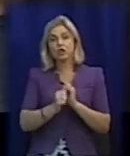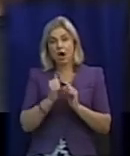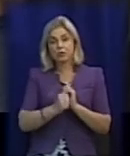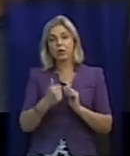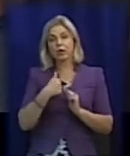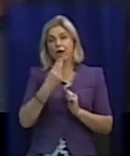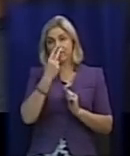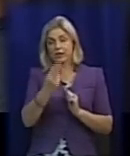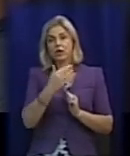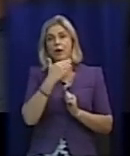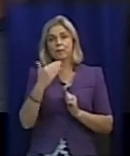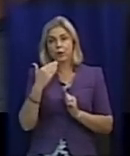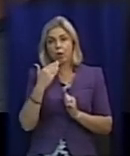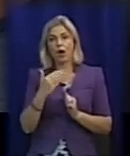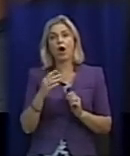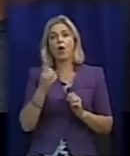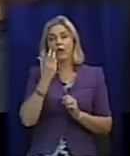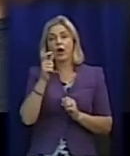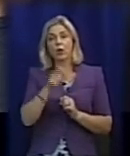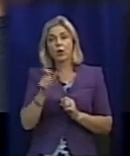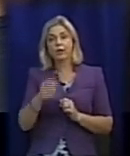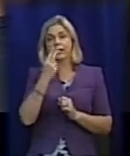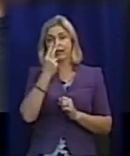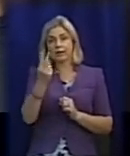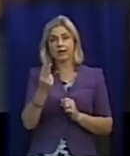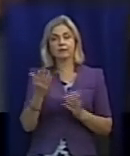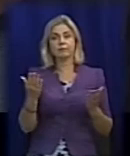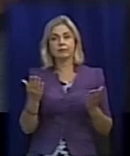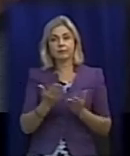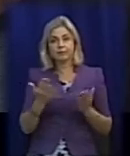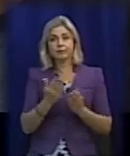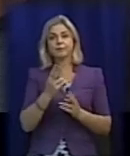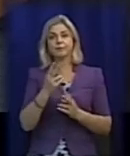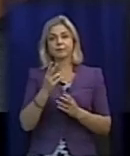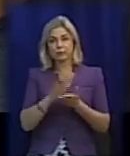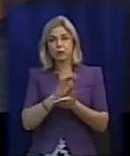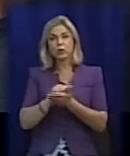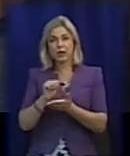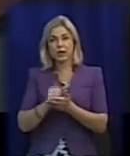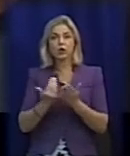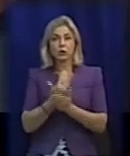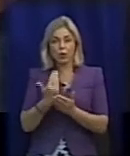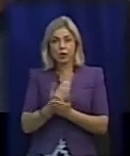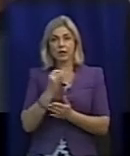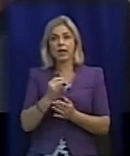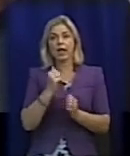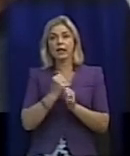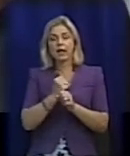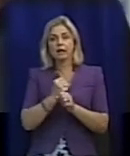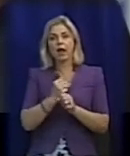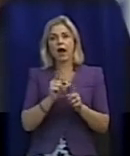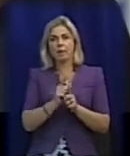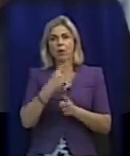бачив багато прикладів, коли люди дивляться якісь там російські ЗМІ, і де, наприклад, якісь робляться твердження